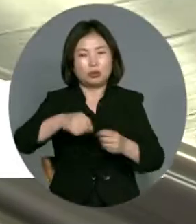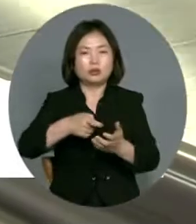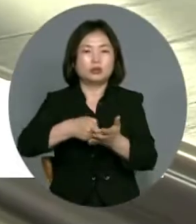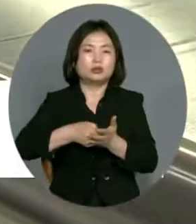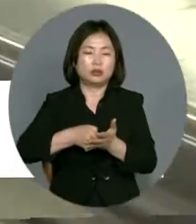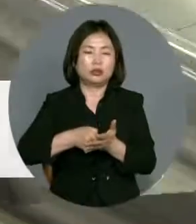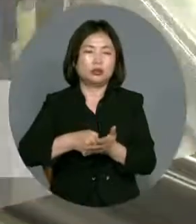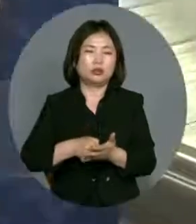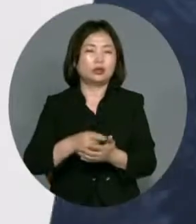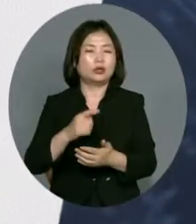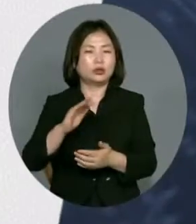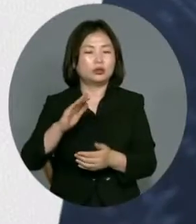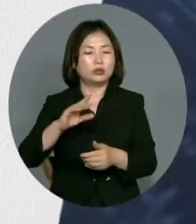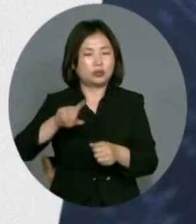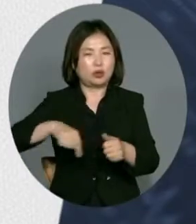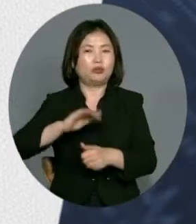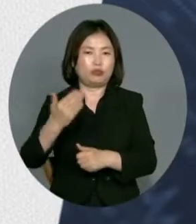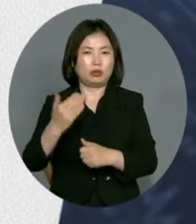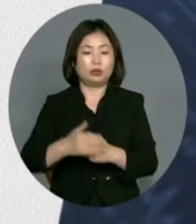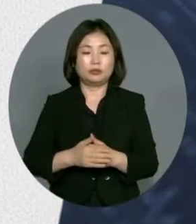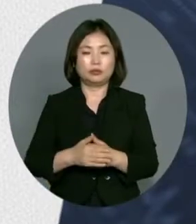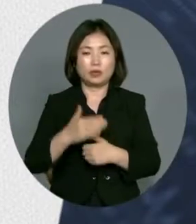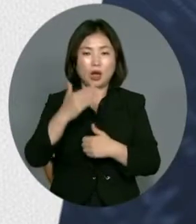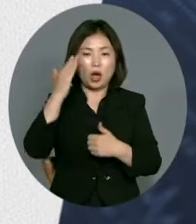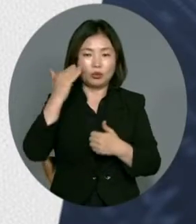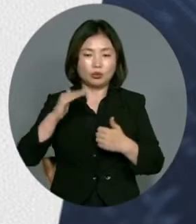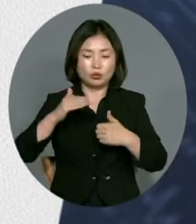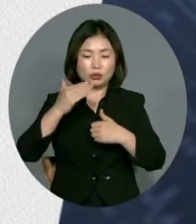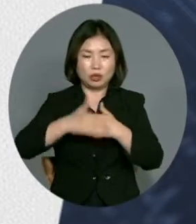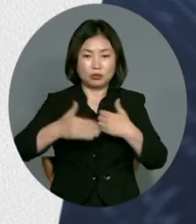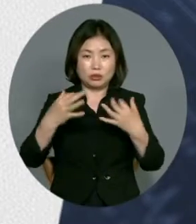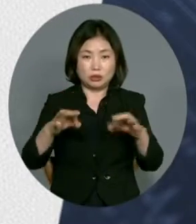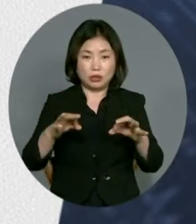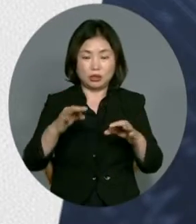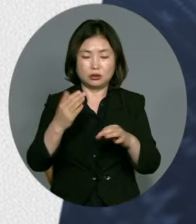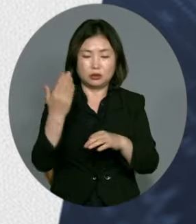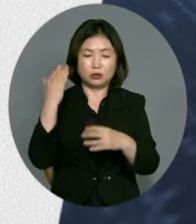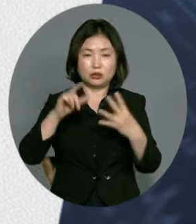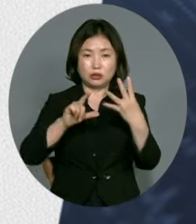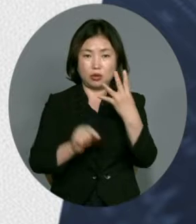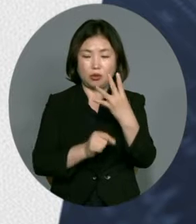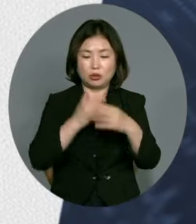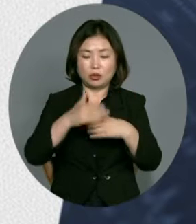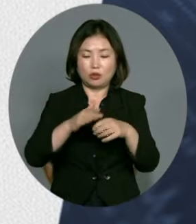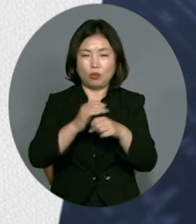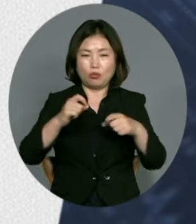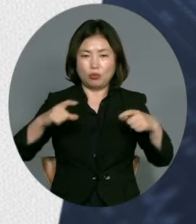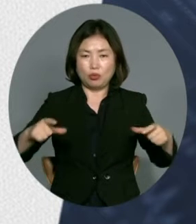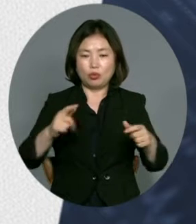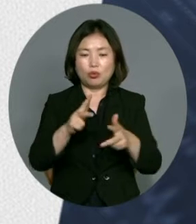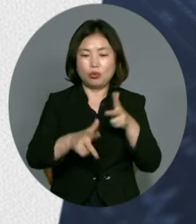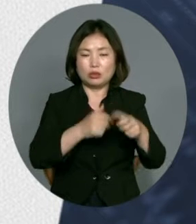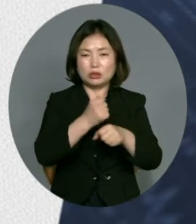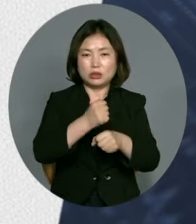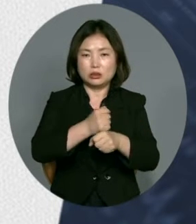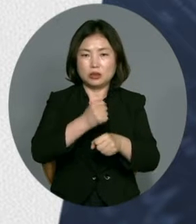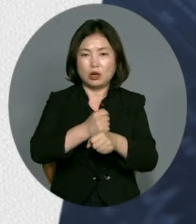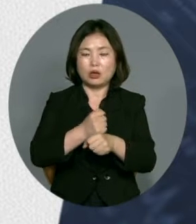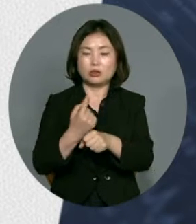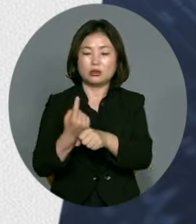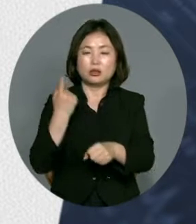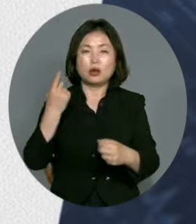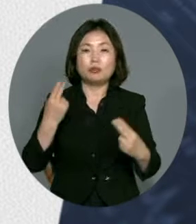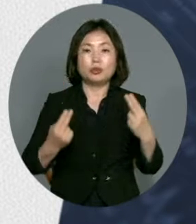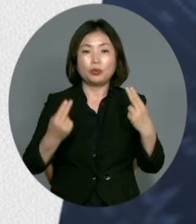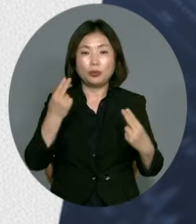문제가 생겼습니다. 한국은행 대구 경북 본부에 따르면 지난 4월 대구와 경북의 제조업 생산은 지난해